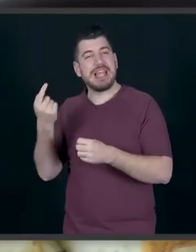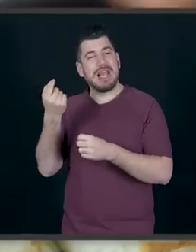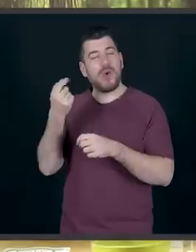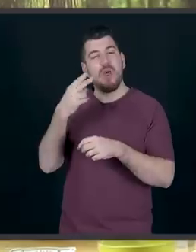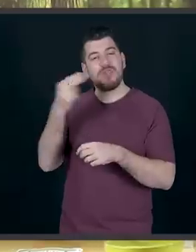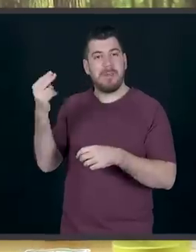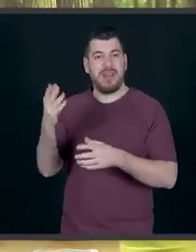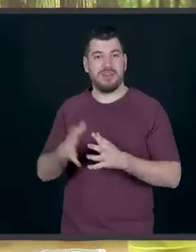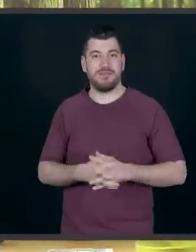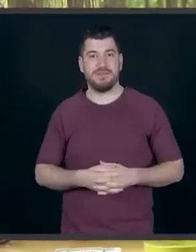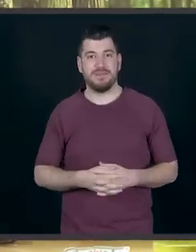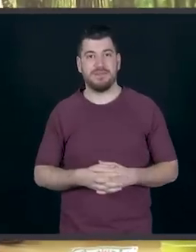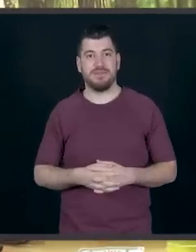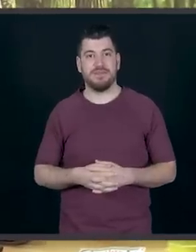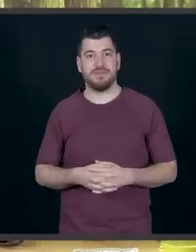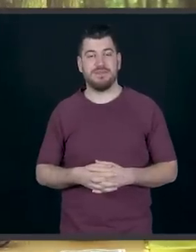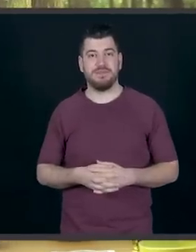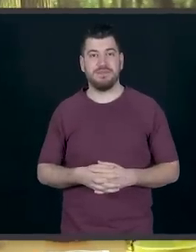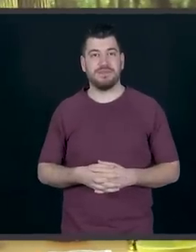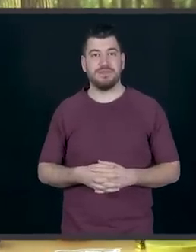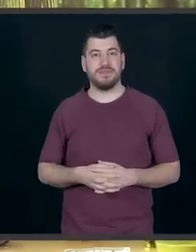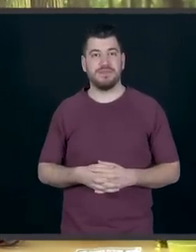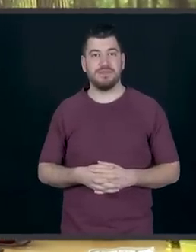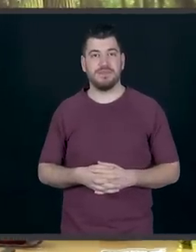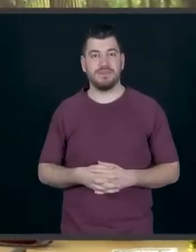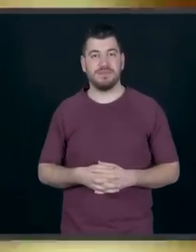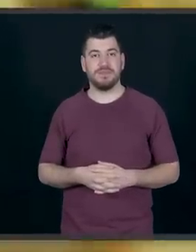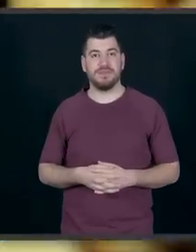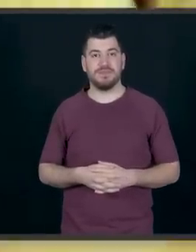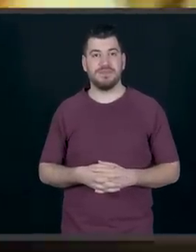θυμαράκι. Τέλειο. Λοιπόν,